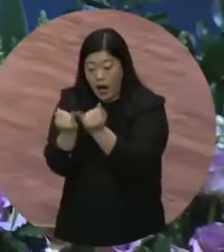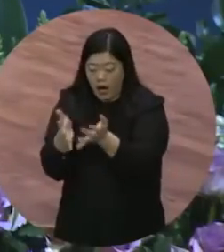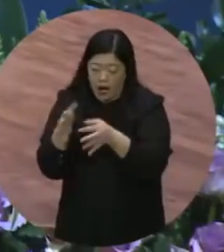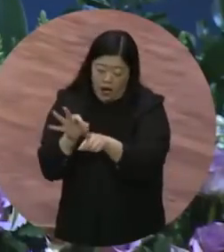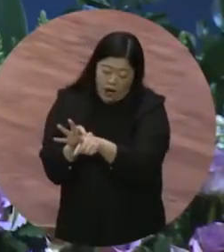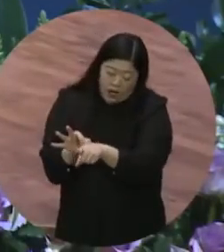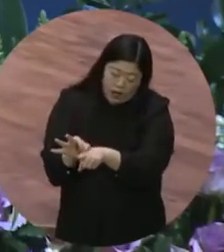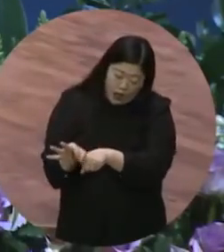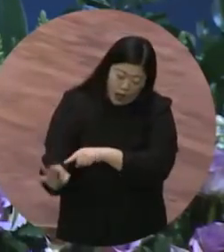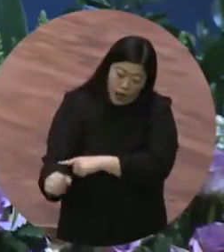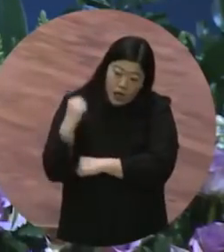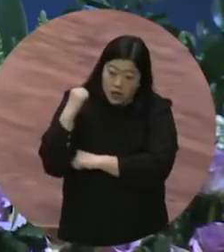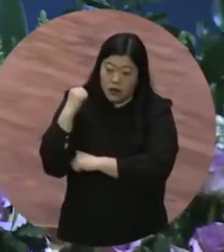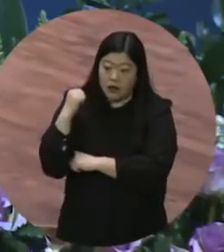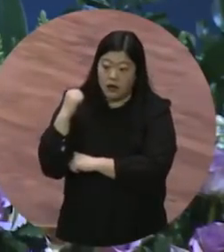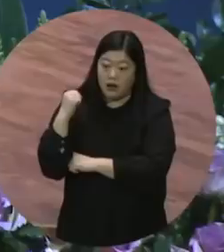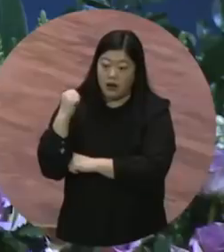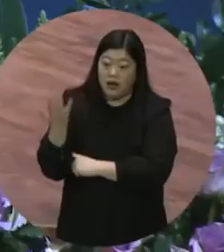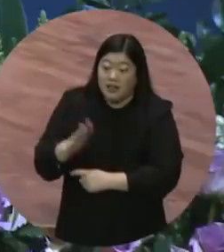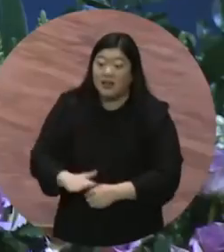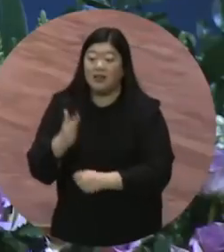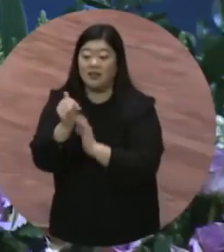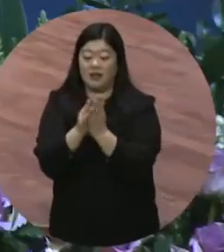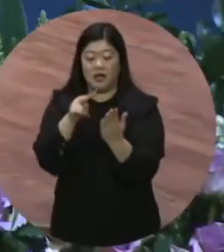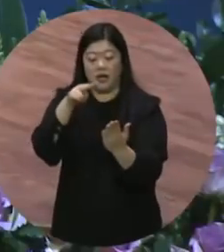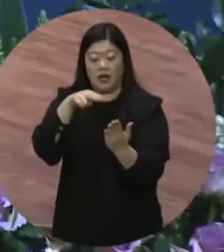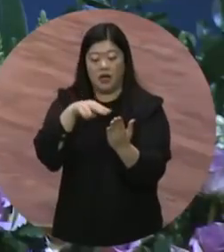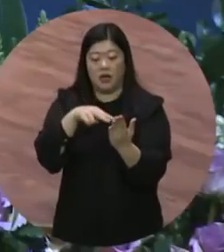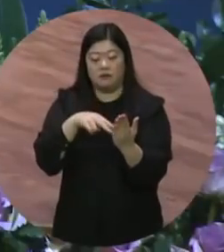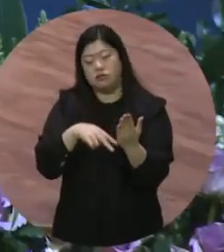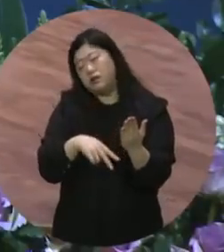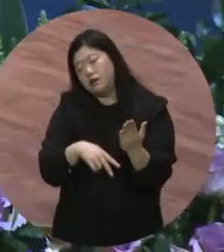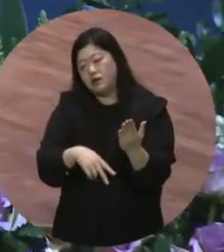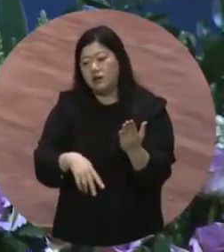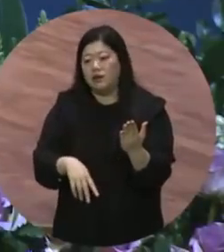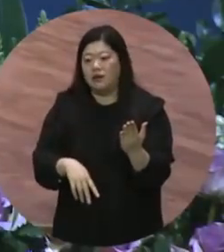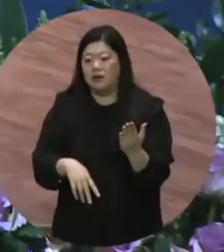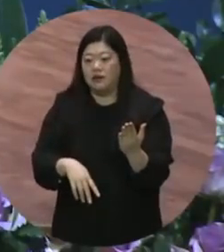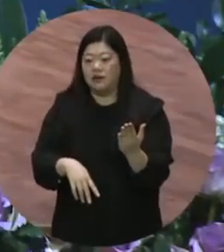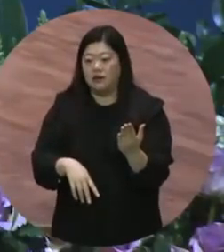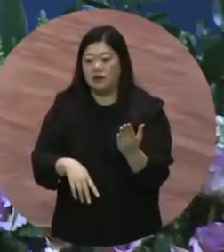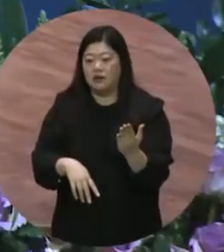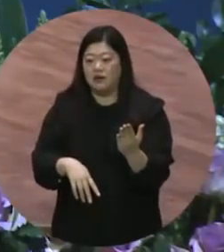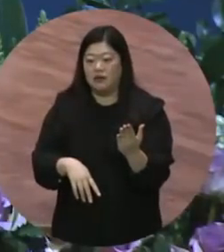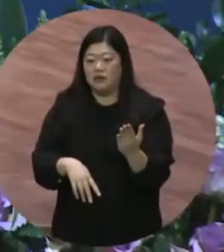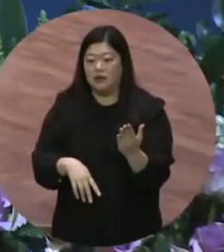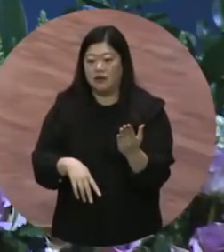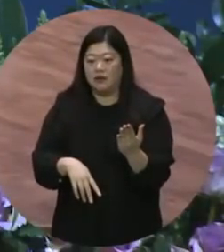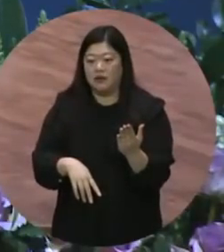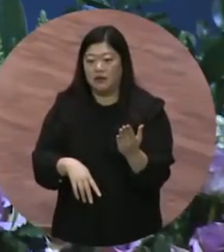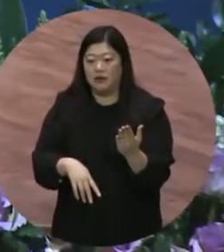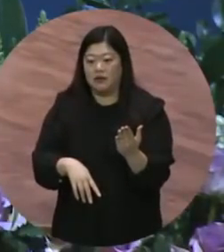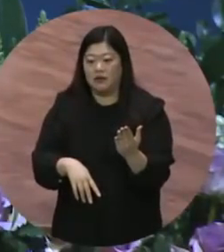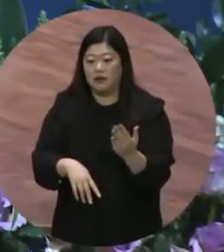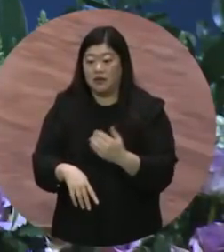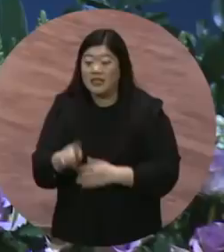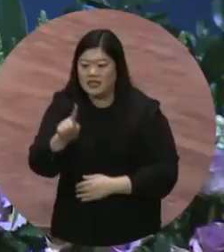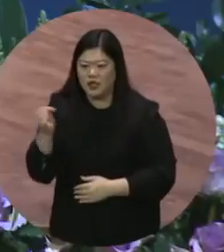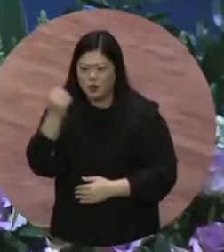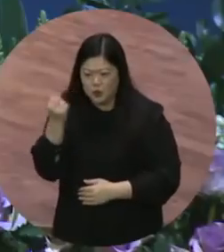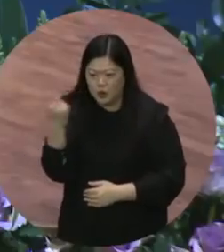힘들어요. 어떤 분은 3장에 완전히 각인됐어요. 왜 성경은 3장만 읽어야